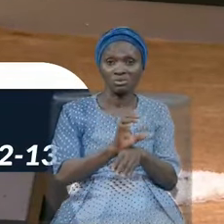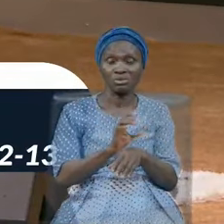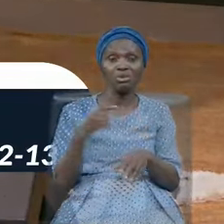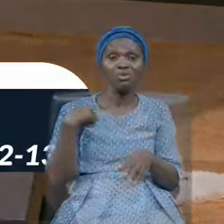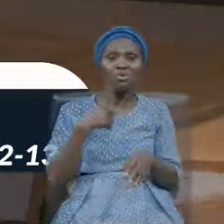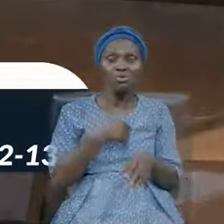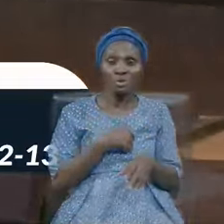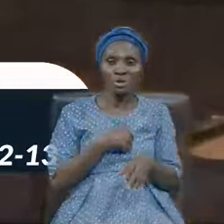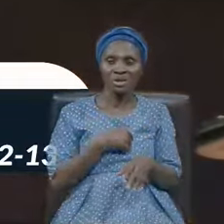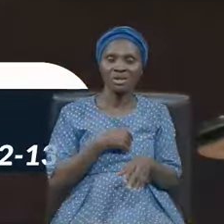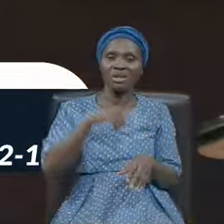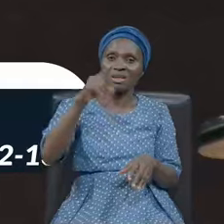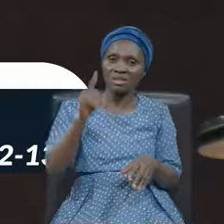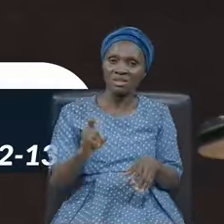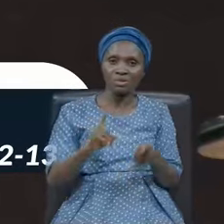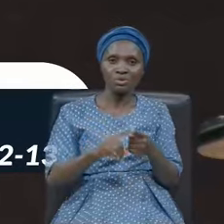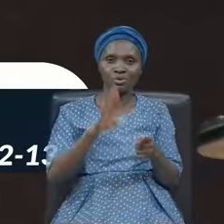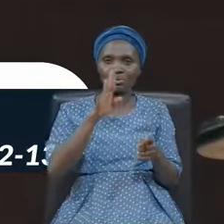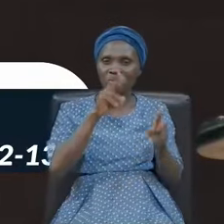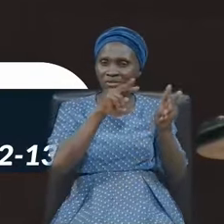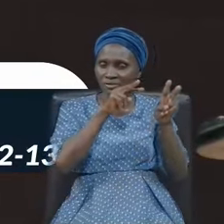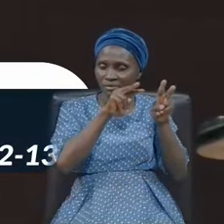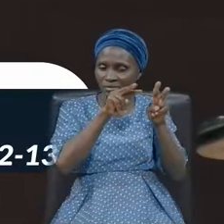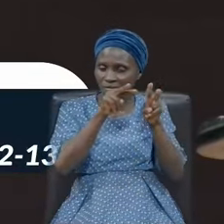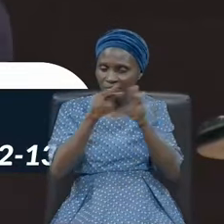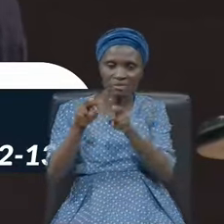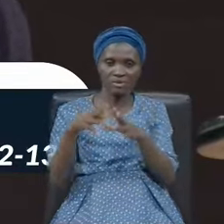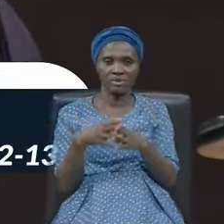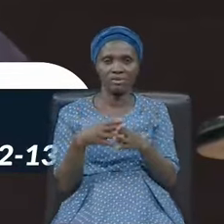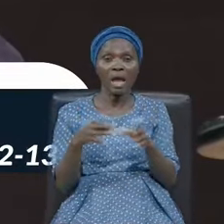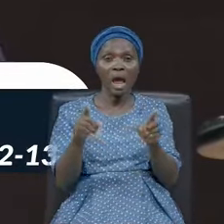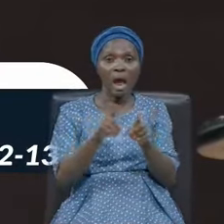nous devons être vigilants en tant qu'Église.